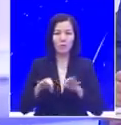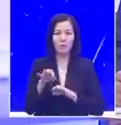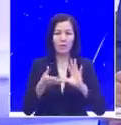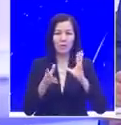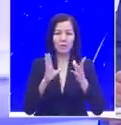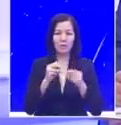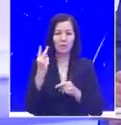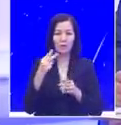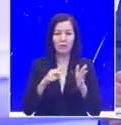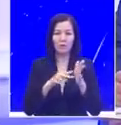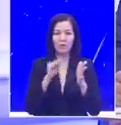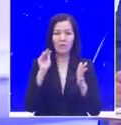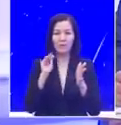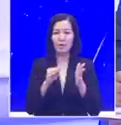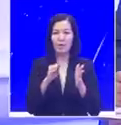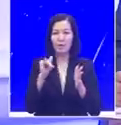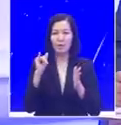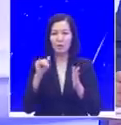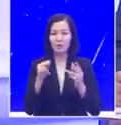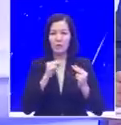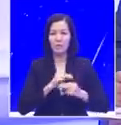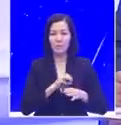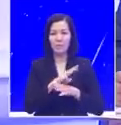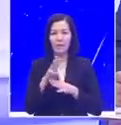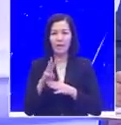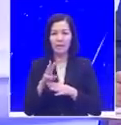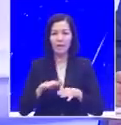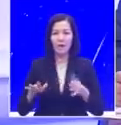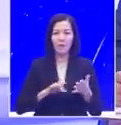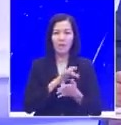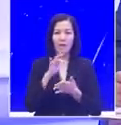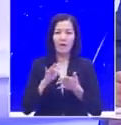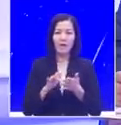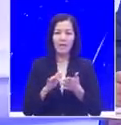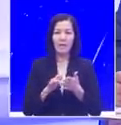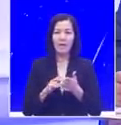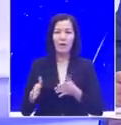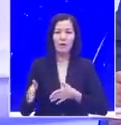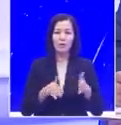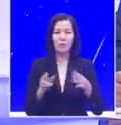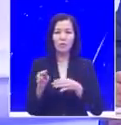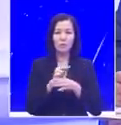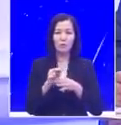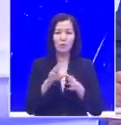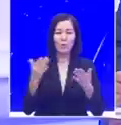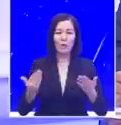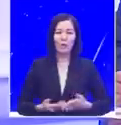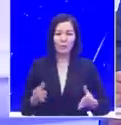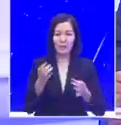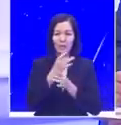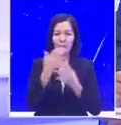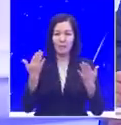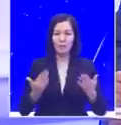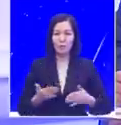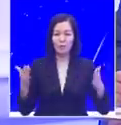бойынша 27 мыңнан аса жетісулық еңбекпен қамтылады. Аудан, қала, елді мекендердегі жол жөндеу, әлеуметтік мәдени